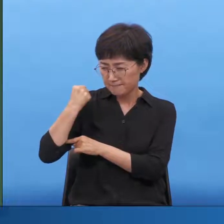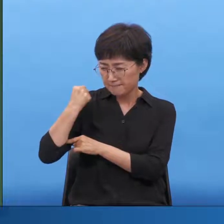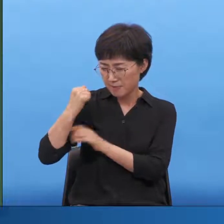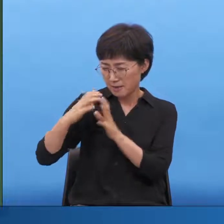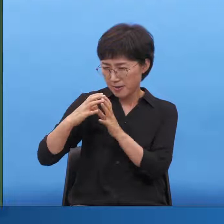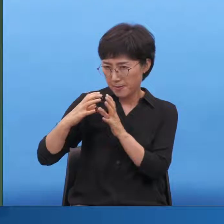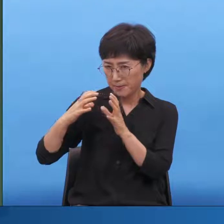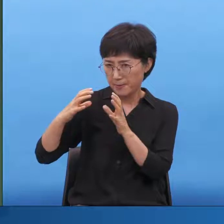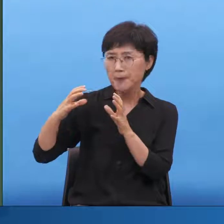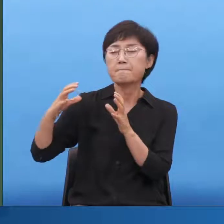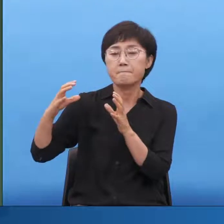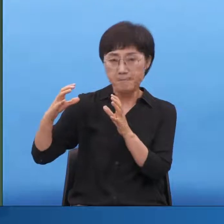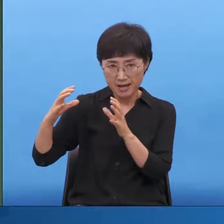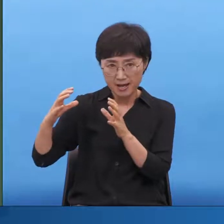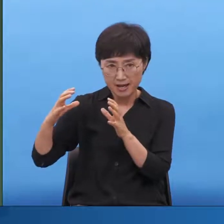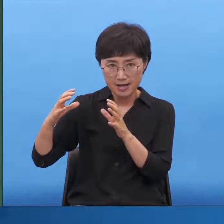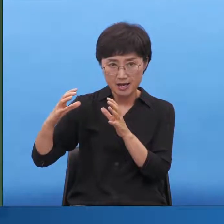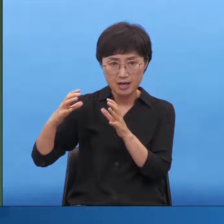것이다.